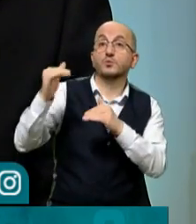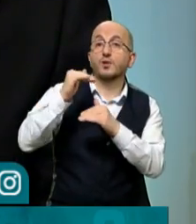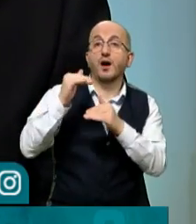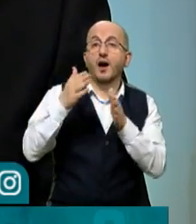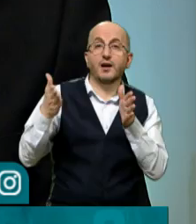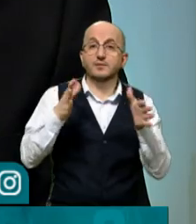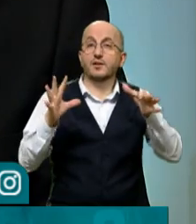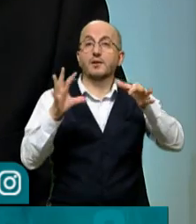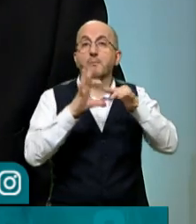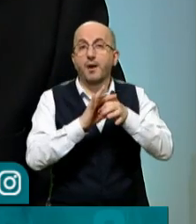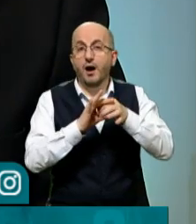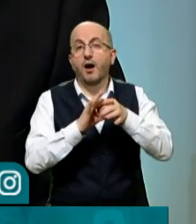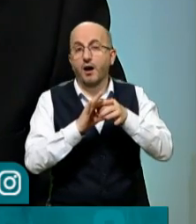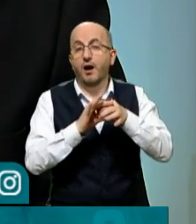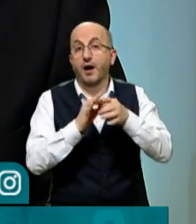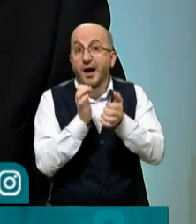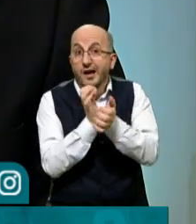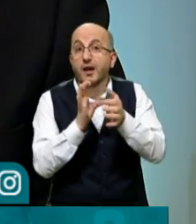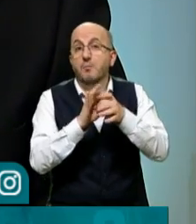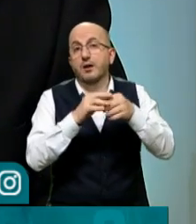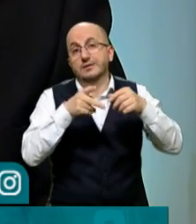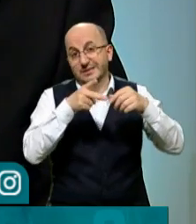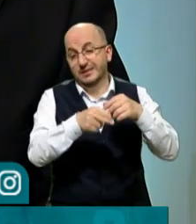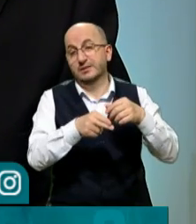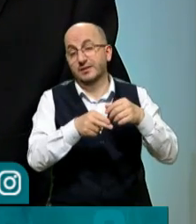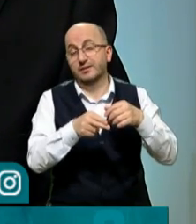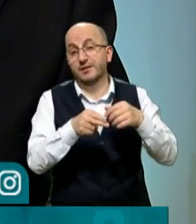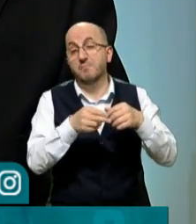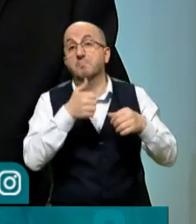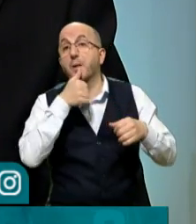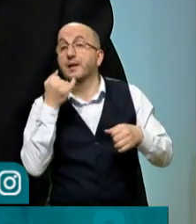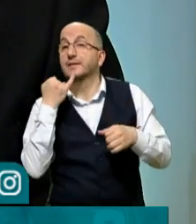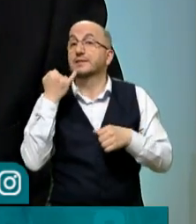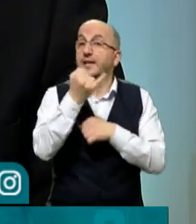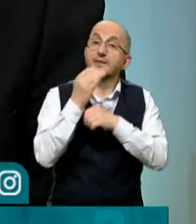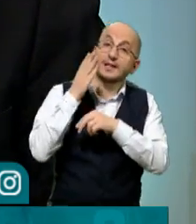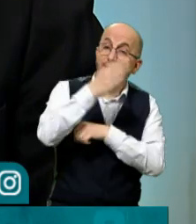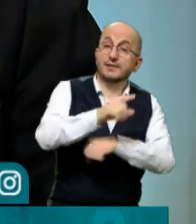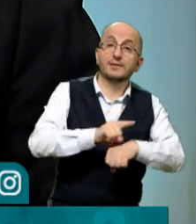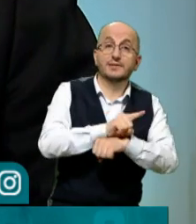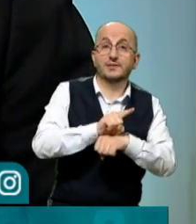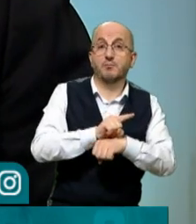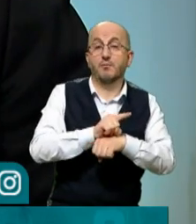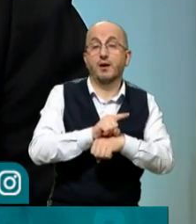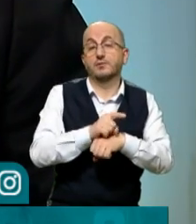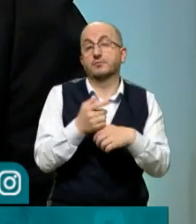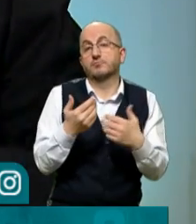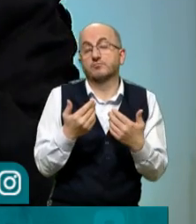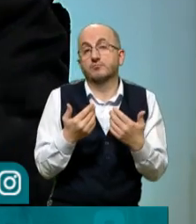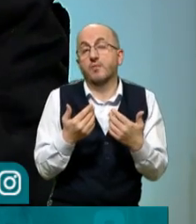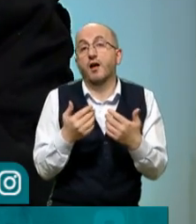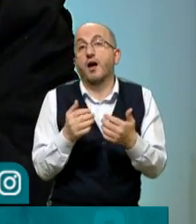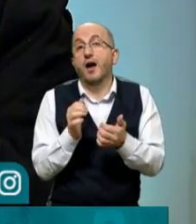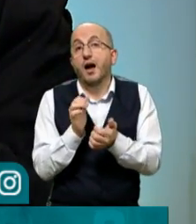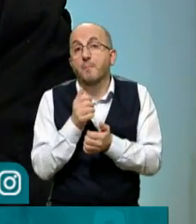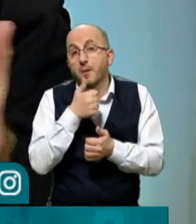aranızdaki velayet, velilik bağı ne yaptı? Kesildi. O zaman babanızı ziyarete gittiğinizde siz müstakil bir bireysiniz. Onun